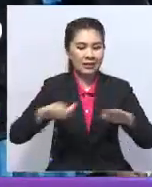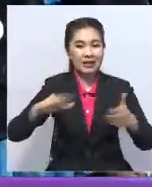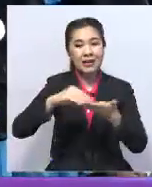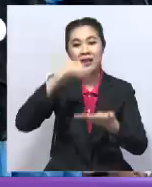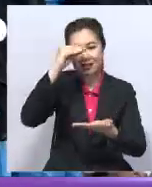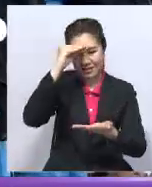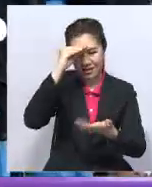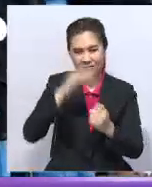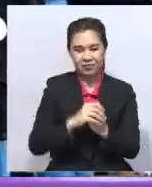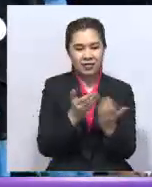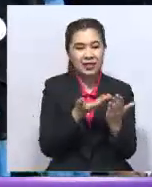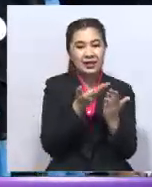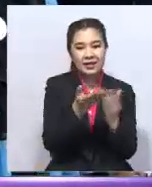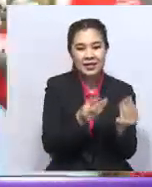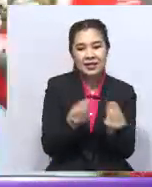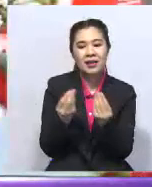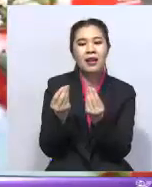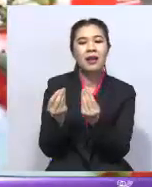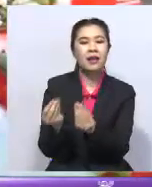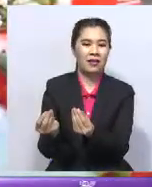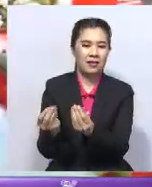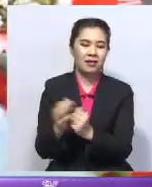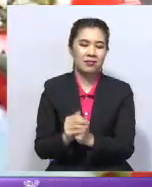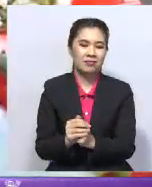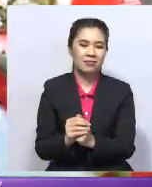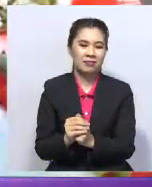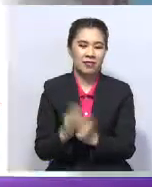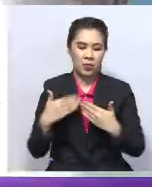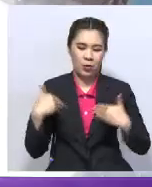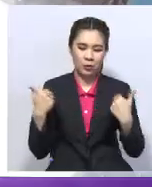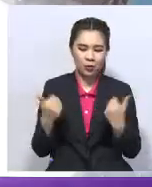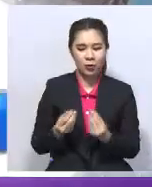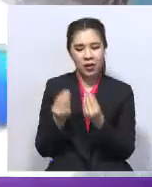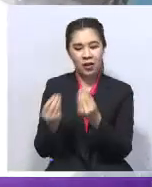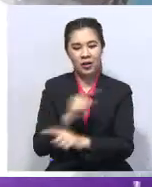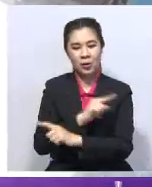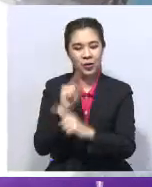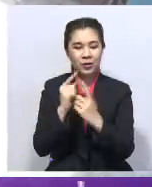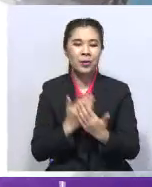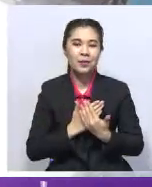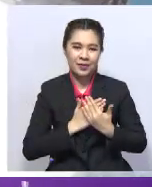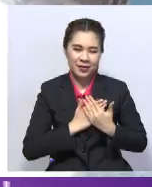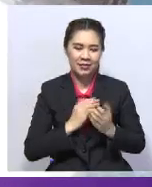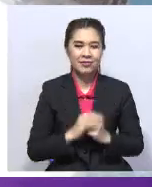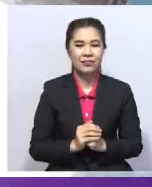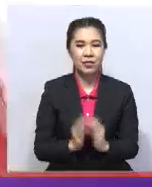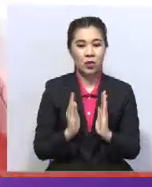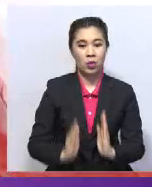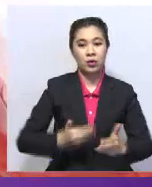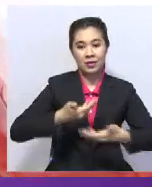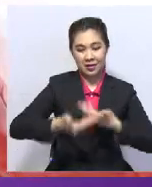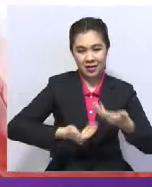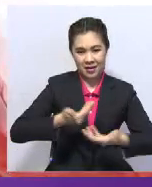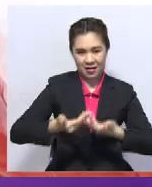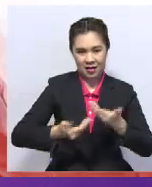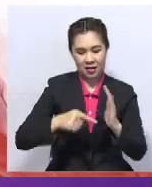ะครับซึ่งที่ซื้อไปมอบให้แก่ขันเพื่อเป็นตัวแทนส่งความสุขในวันแห่งความรักแบบนี้นะครับโดยพ่อค้าแม่ค้าใน